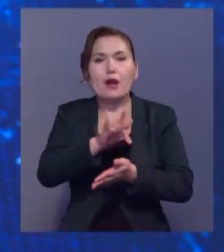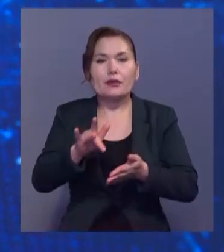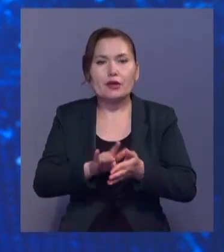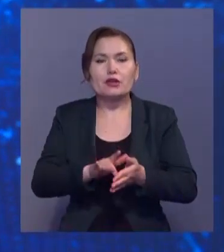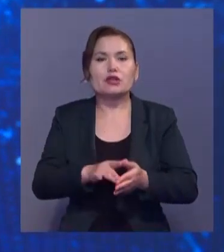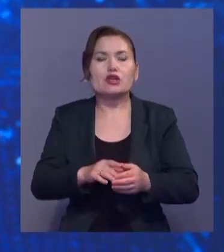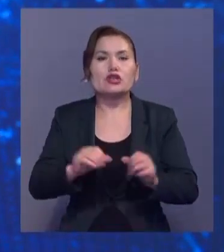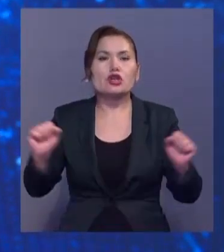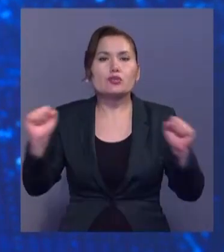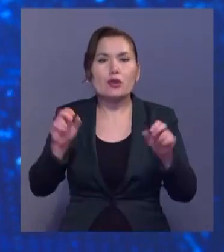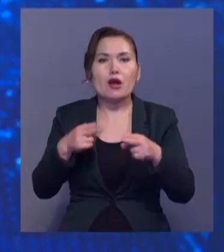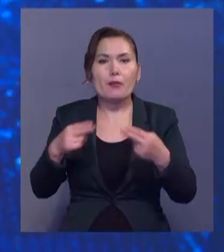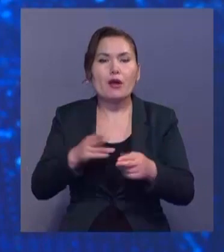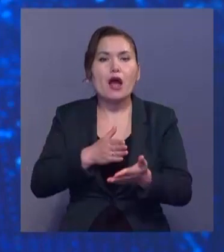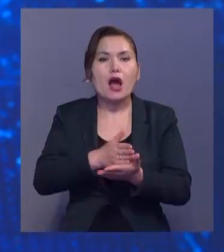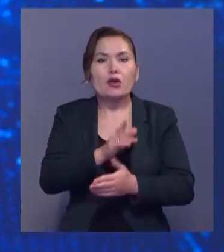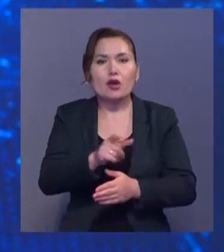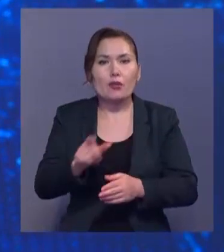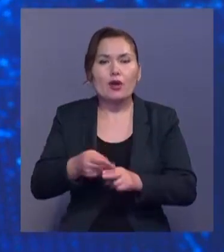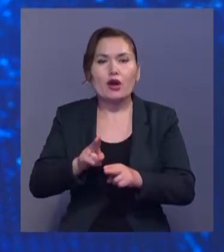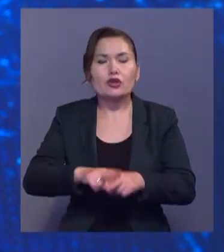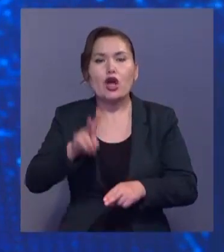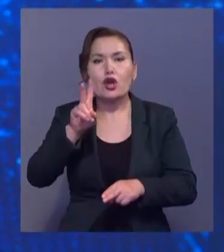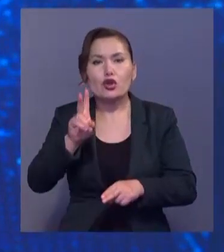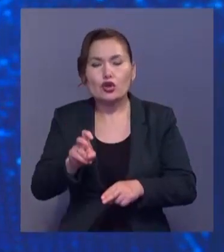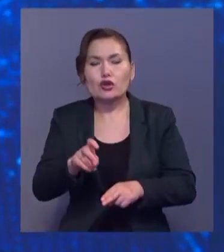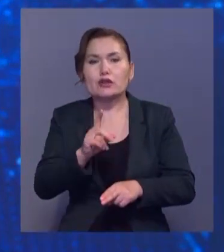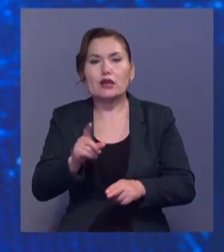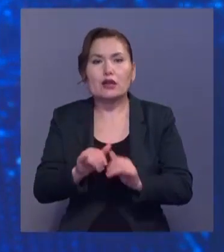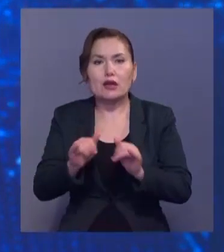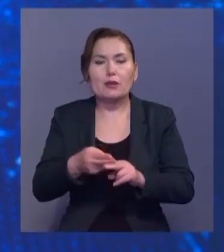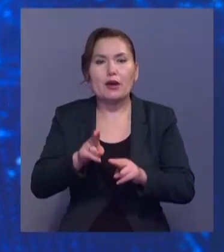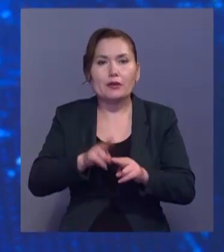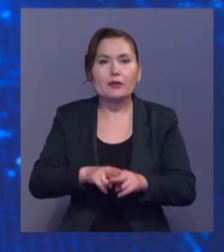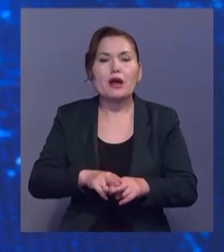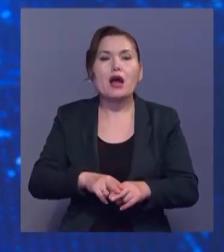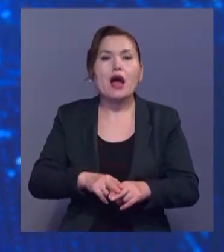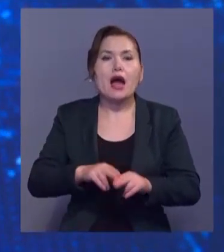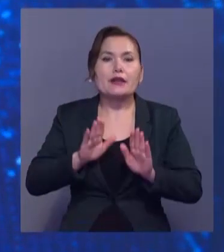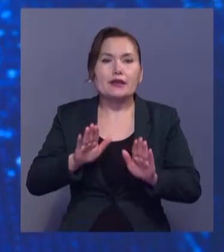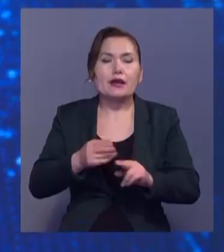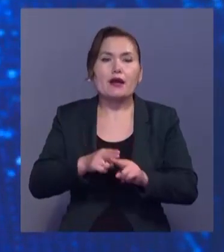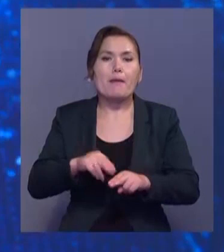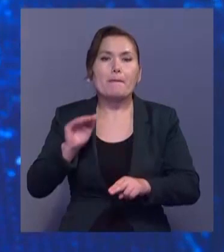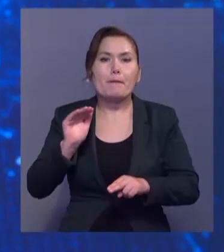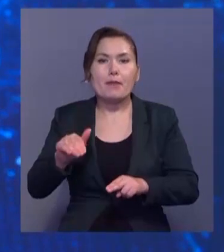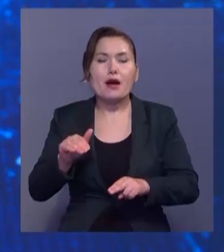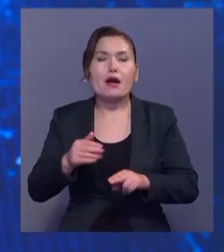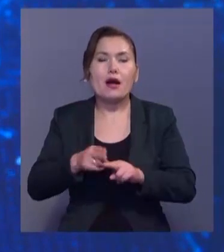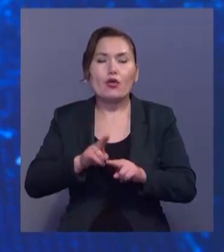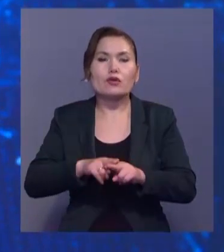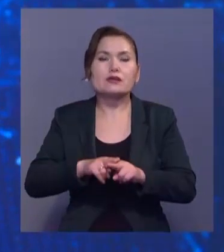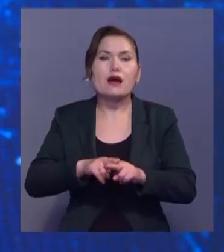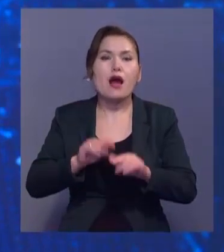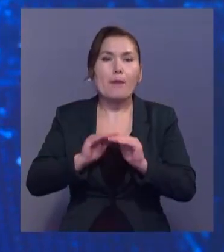жалғыз спорт клубына келушілердің қатары 200-ге таяп қалған. Мамандардың есебінше тек 1000-нан астам бала